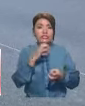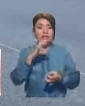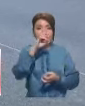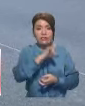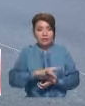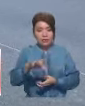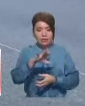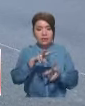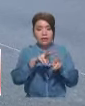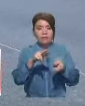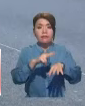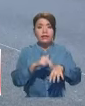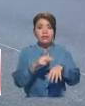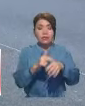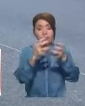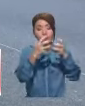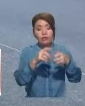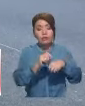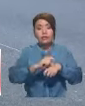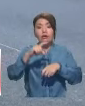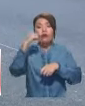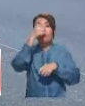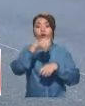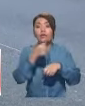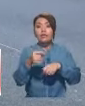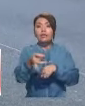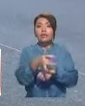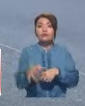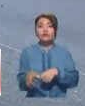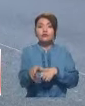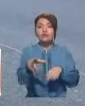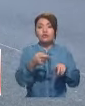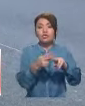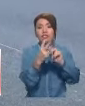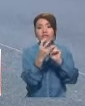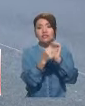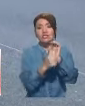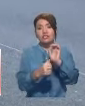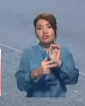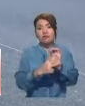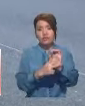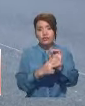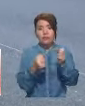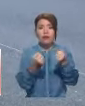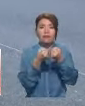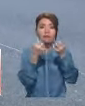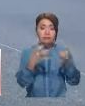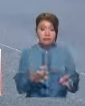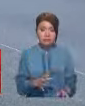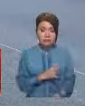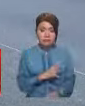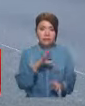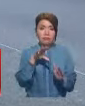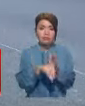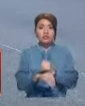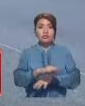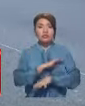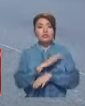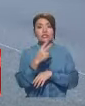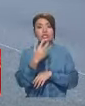данным полицейских, с начала года на дорогах региона произошло 268 аварий. В них погибли